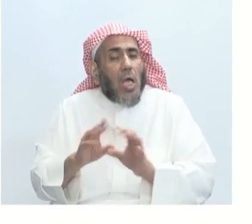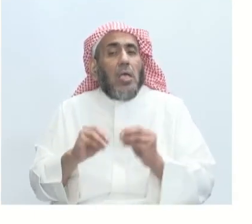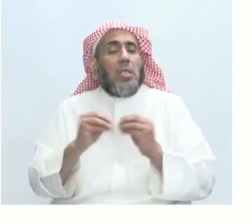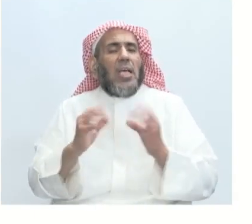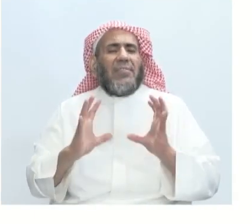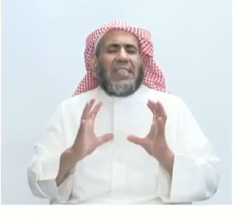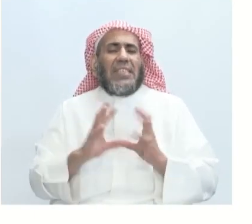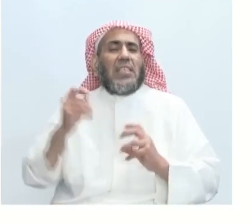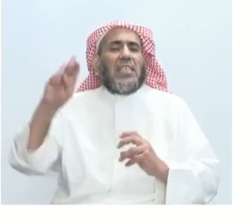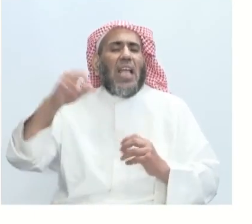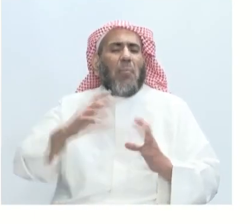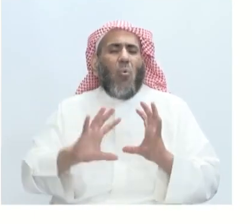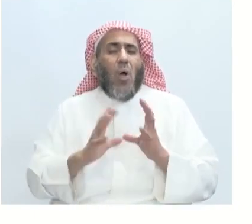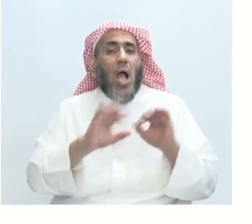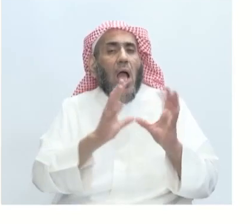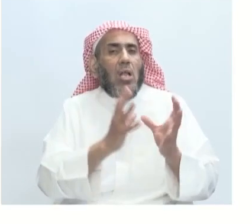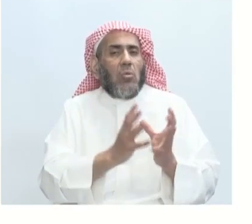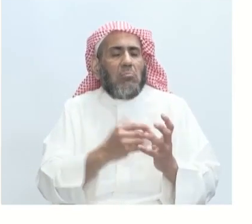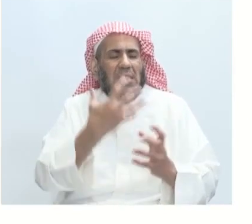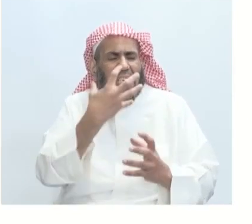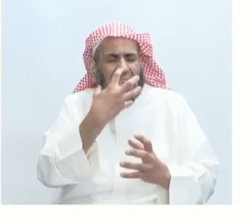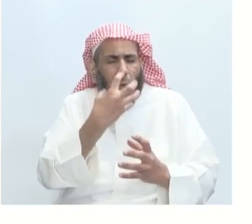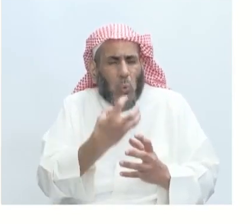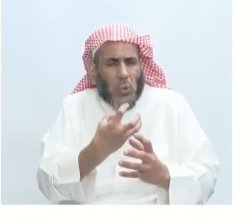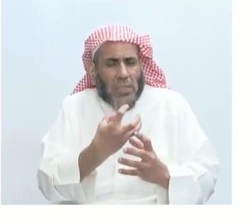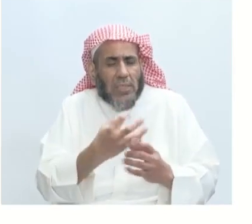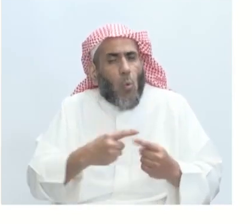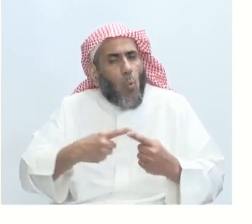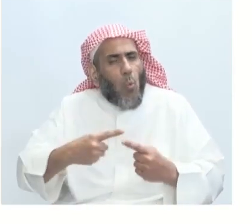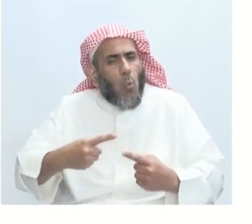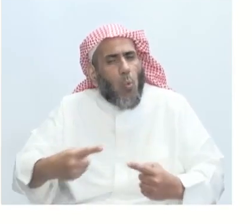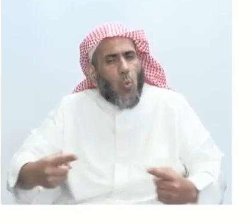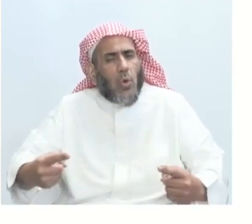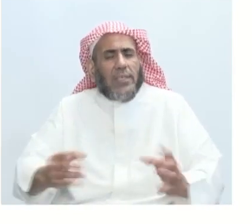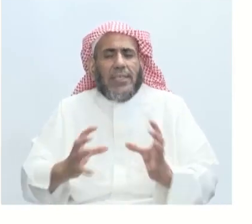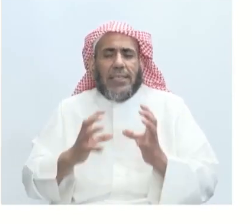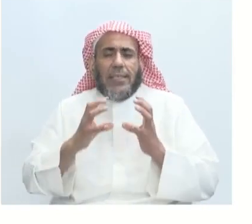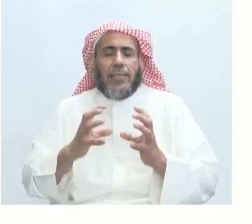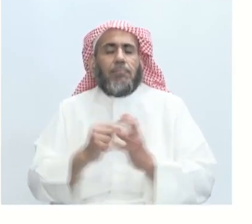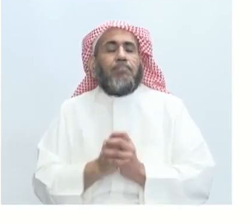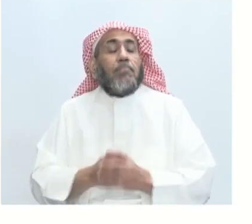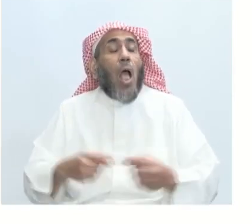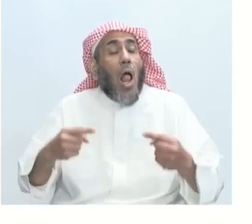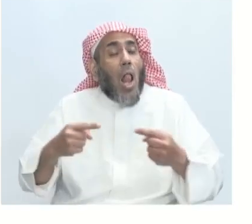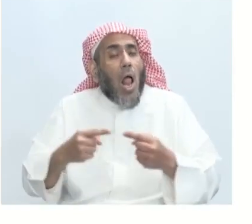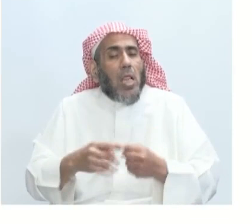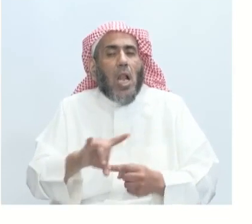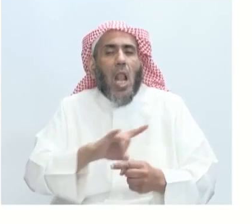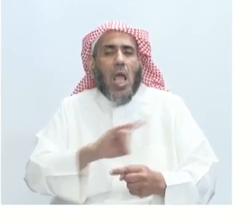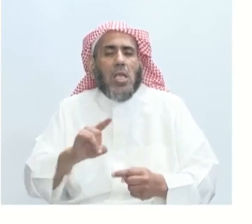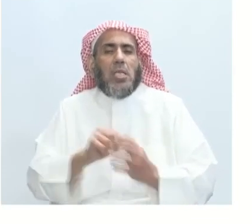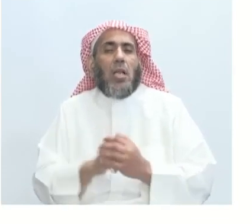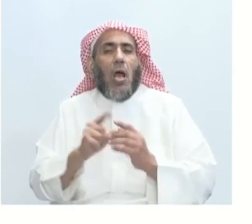الاكتاب هو حاله من الح الحزن المستمر الشديد الذي ليس